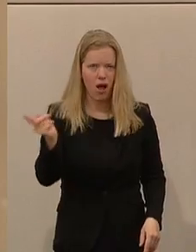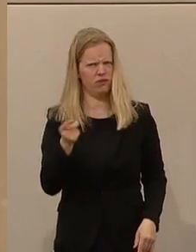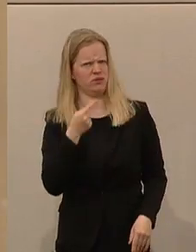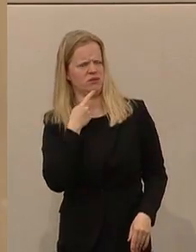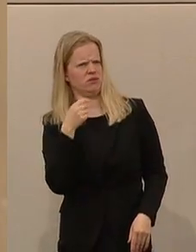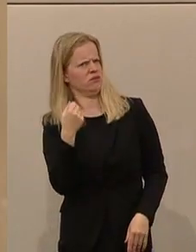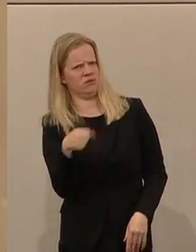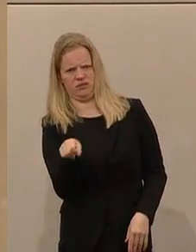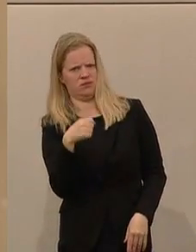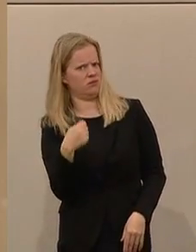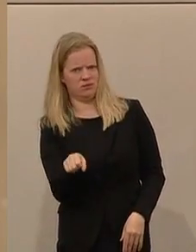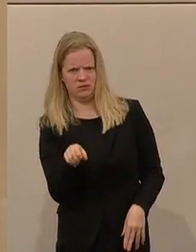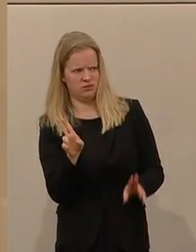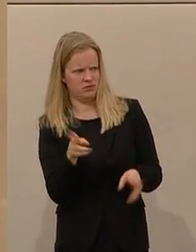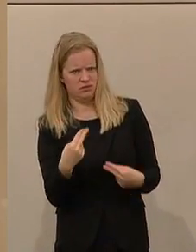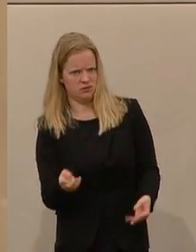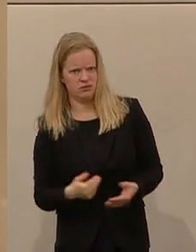sind,